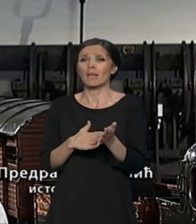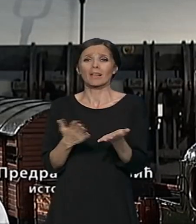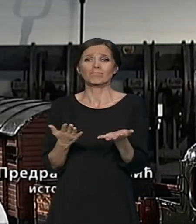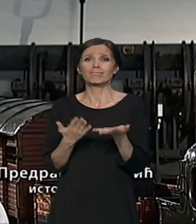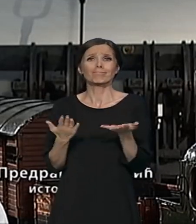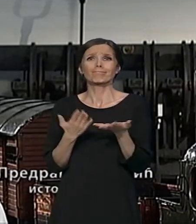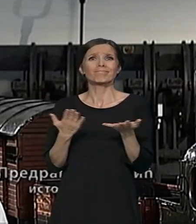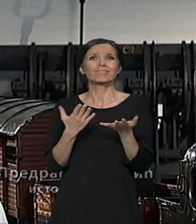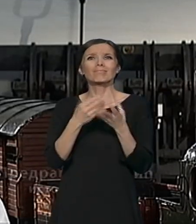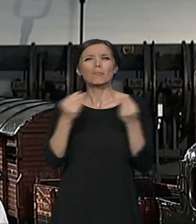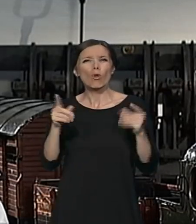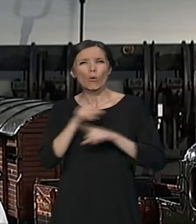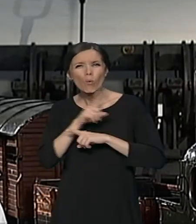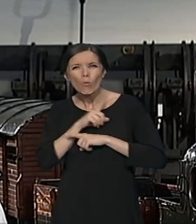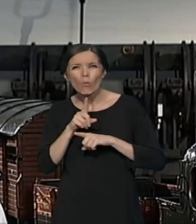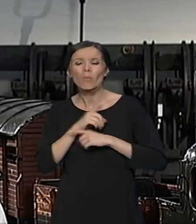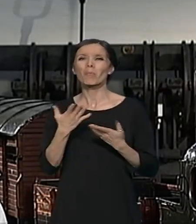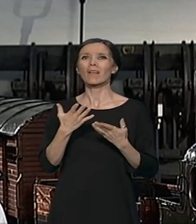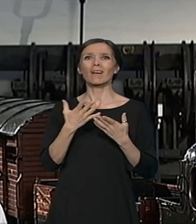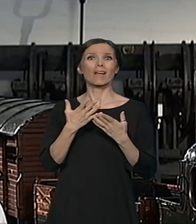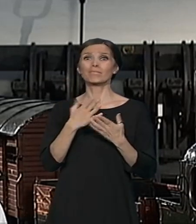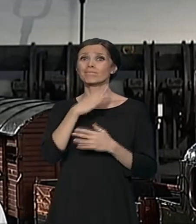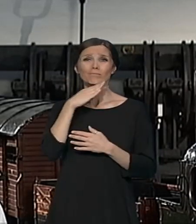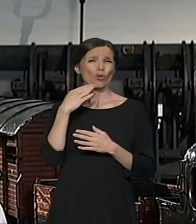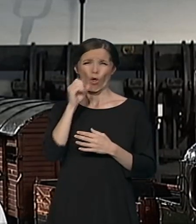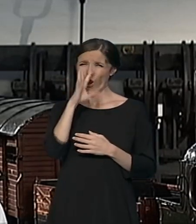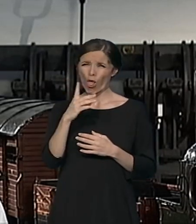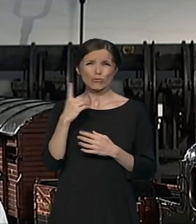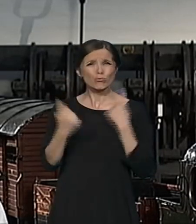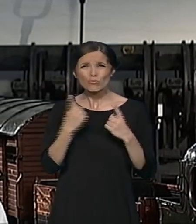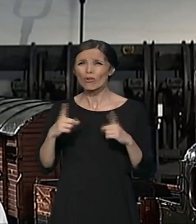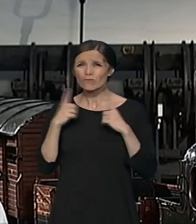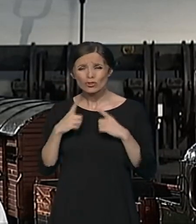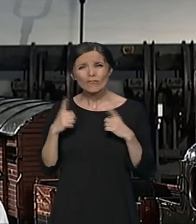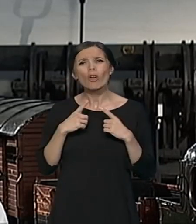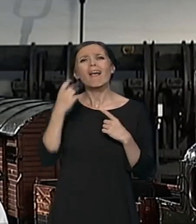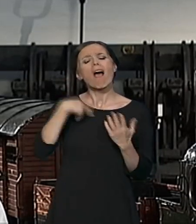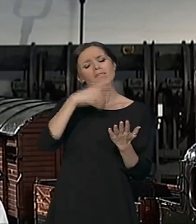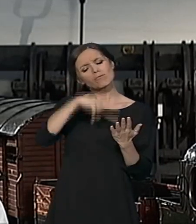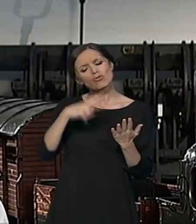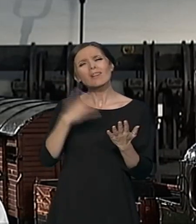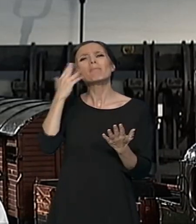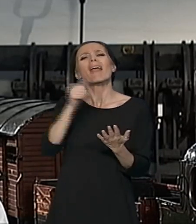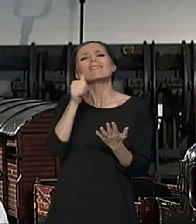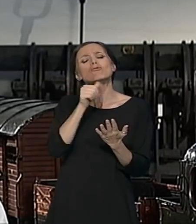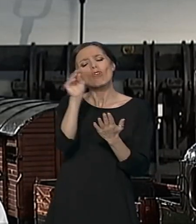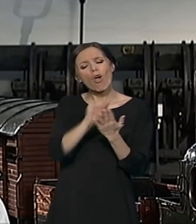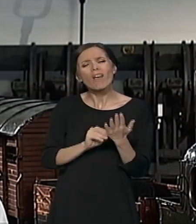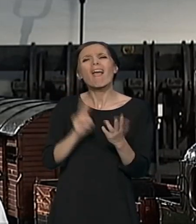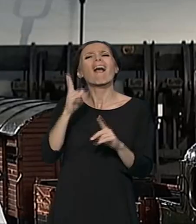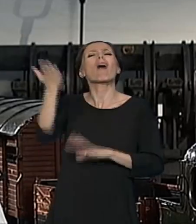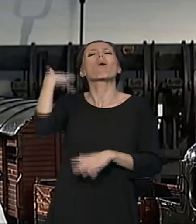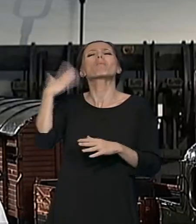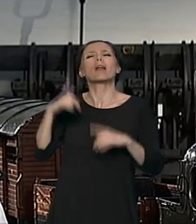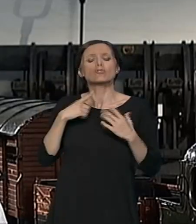Mnogo se više umire, mnogo se lošije živi, uslovi života su... Uvek kad se čitaju te studije,